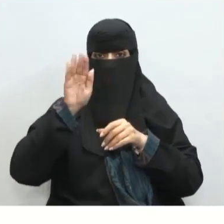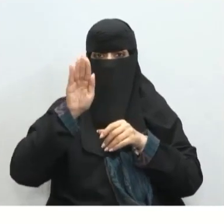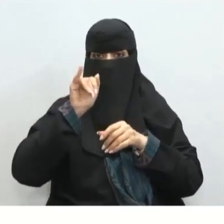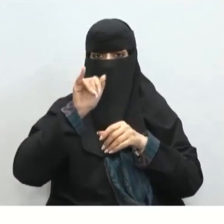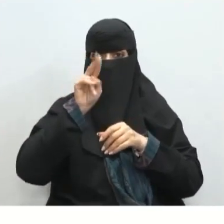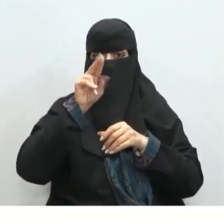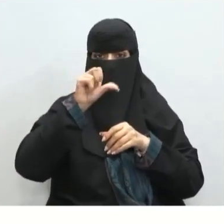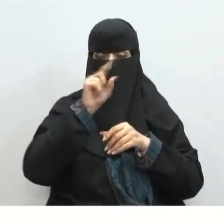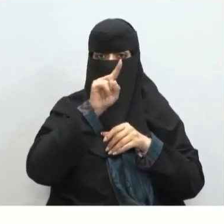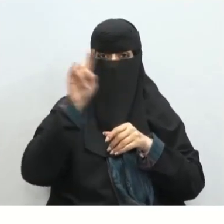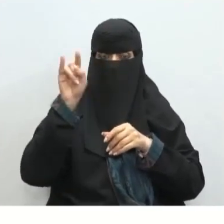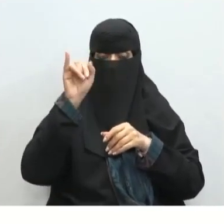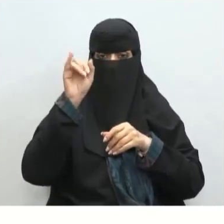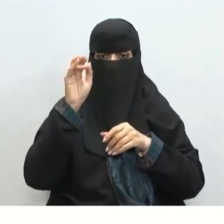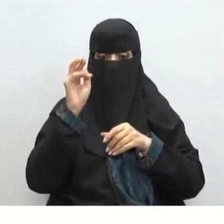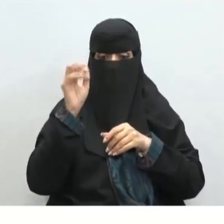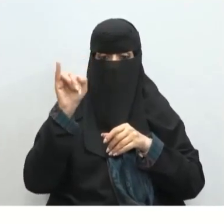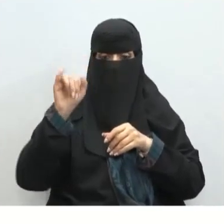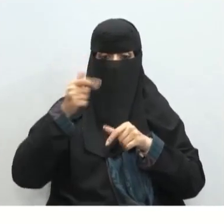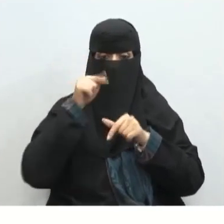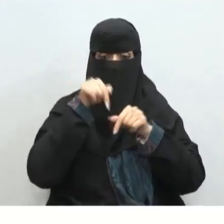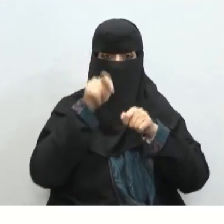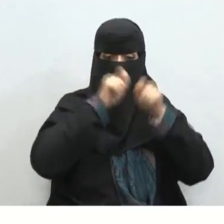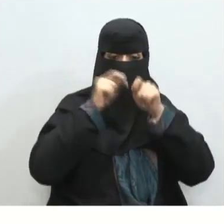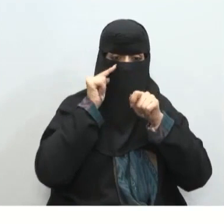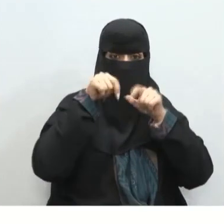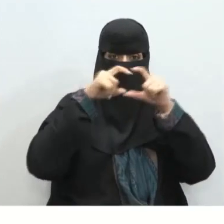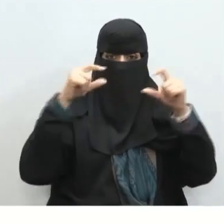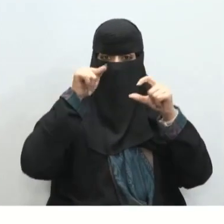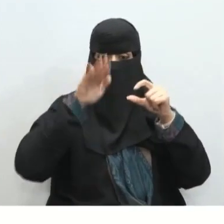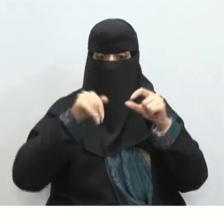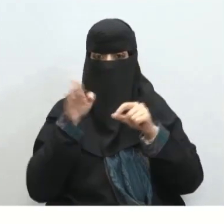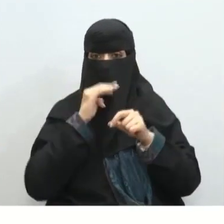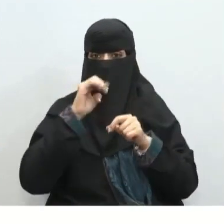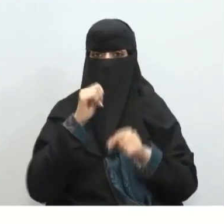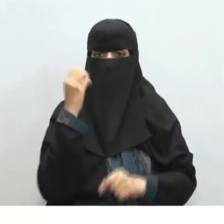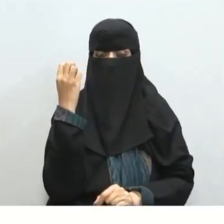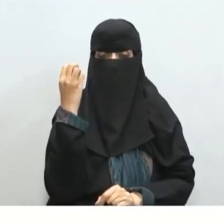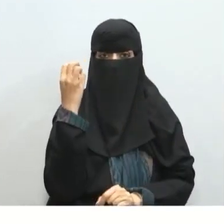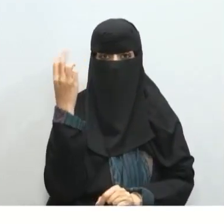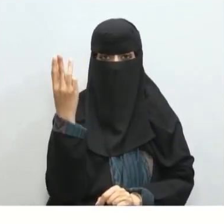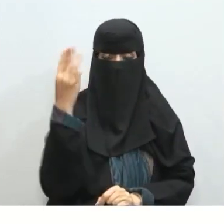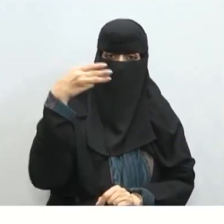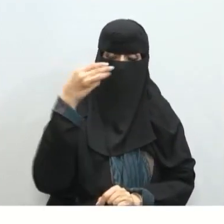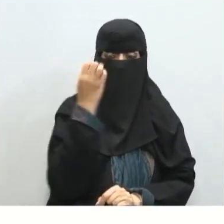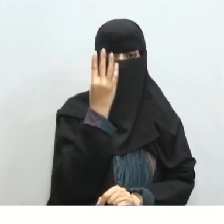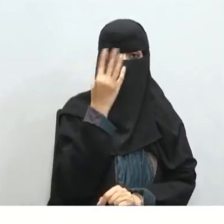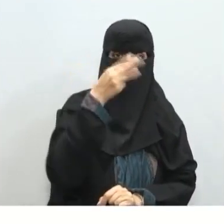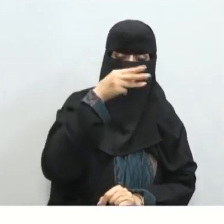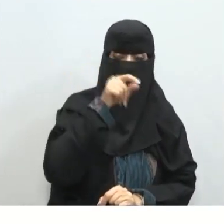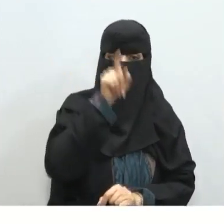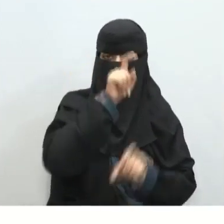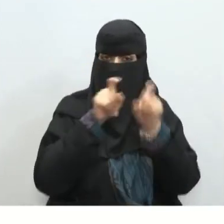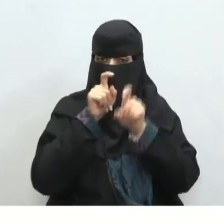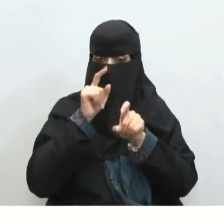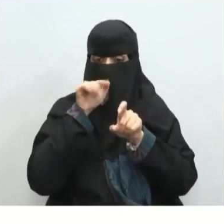السيتوبلازم استخدم واستخدم الشكل الاتي للاجابه عن السؤالين 33 و34 في سؤال 33 نتساءل